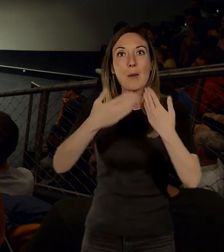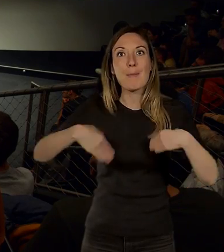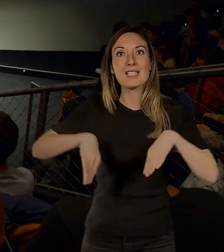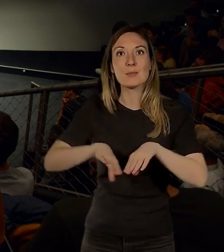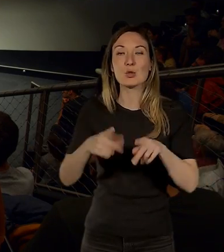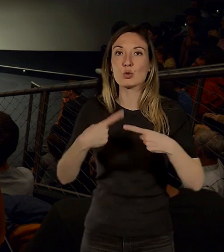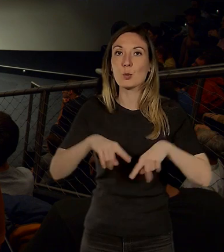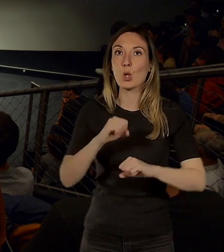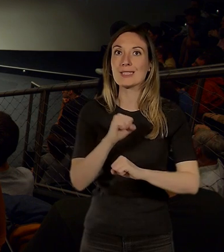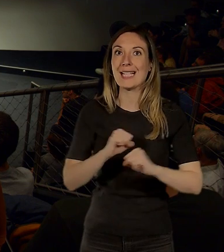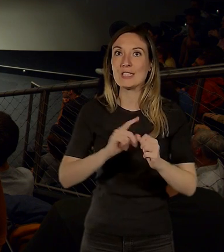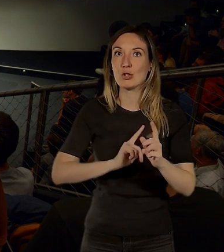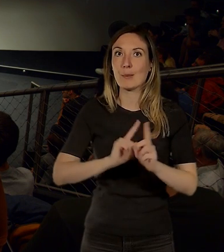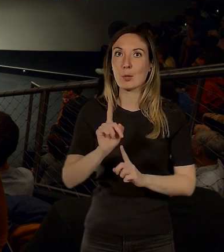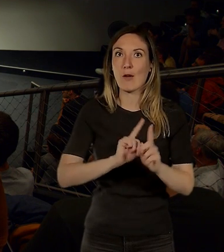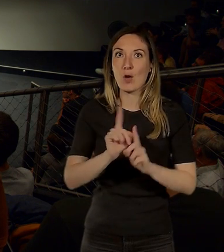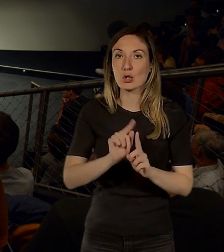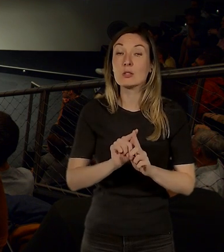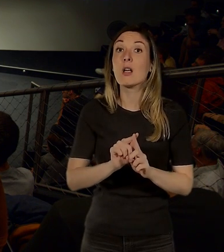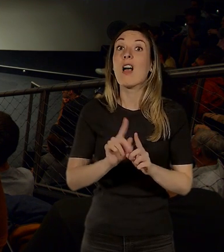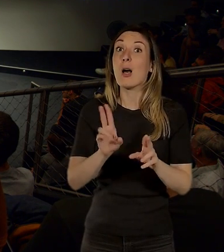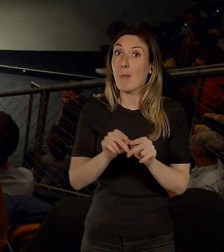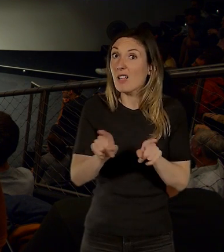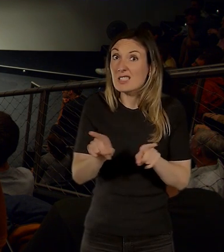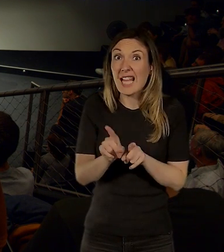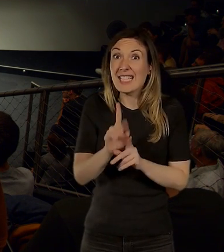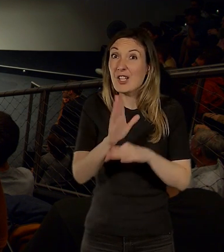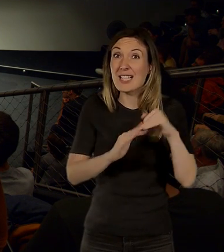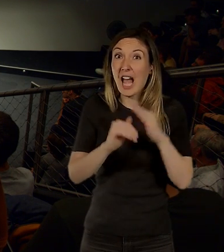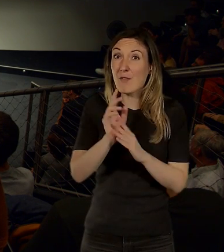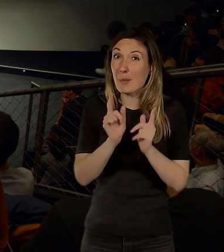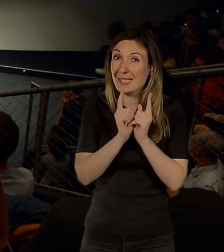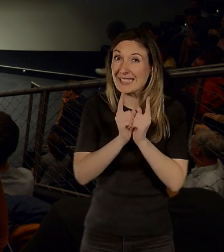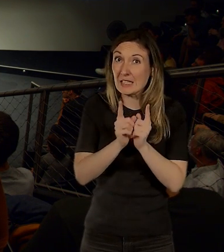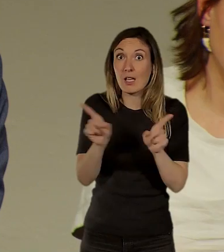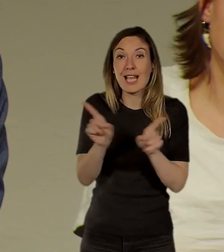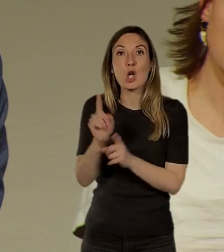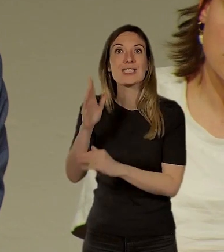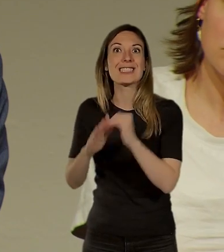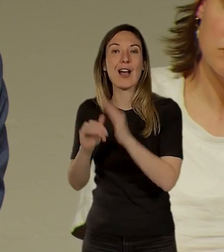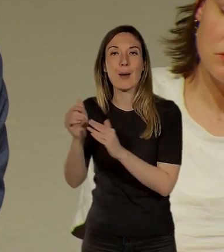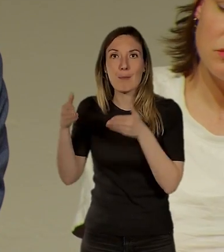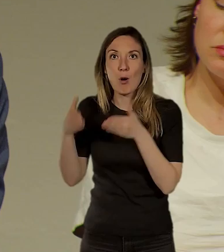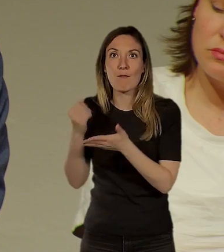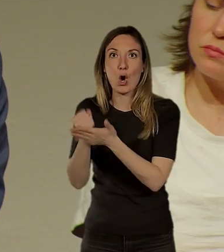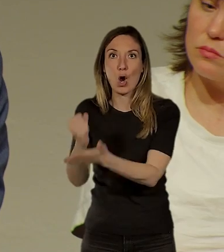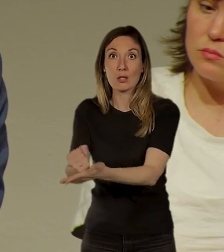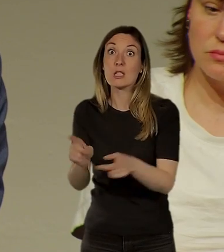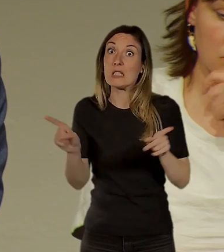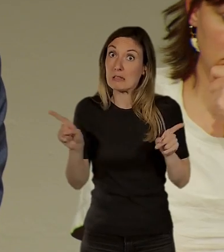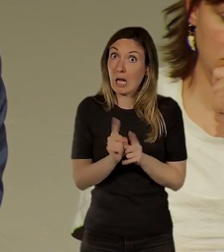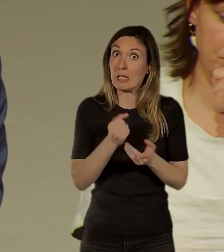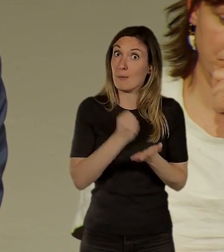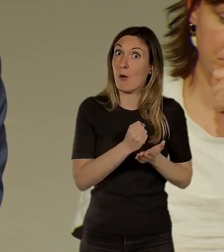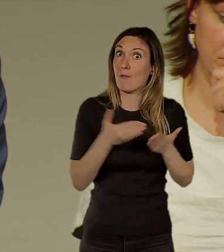silničního provozu, jako prochází vlastně stejnýma fázema stavebního řízení jako stavba dálničního okruhu, akorát tam